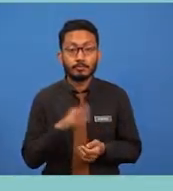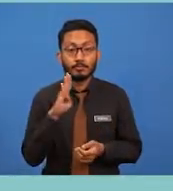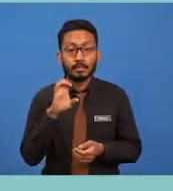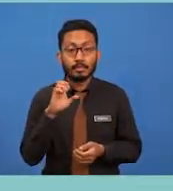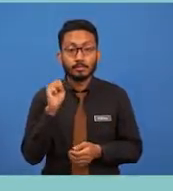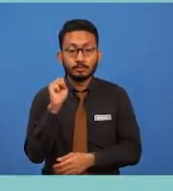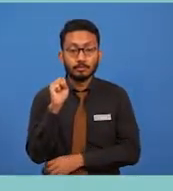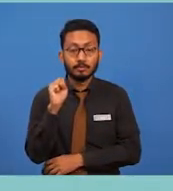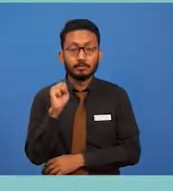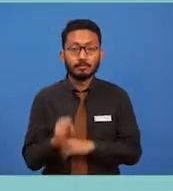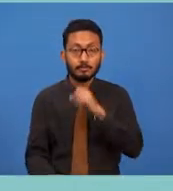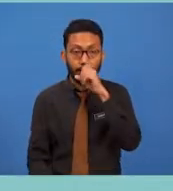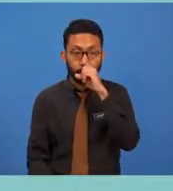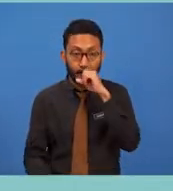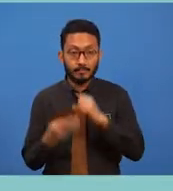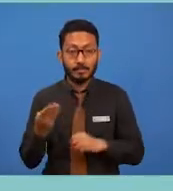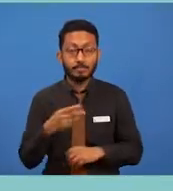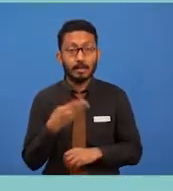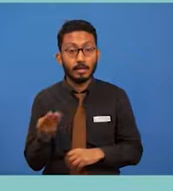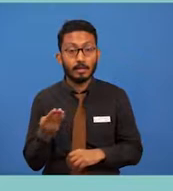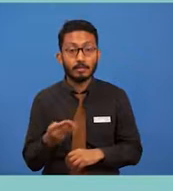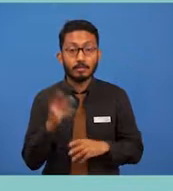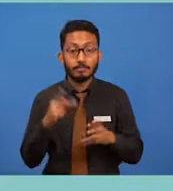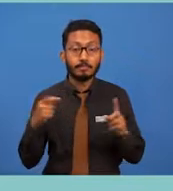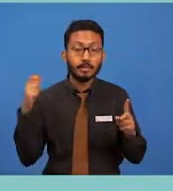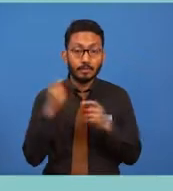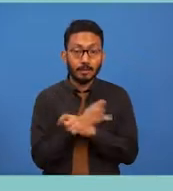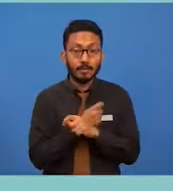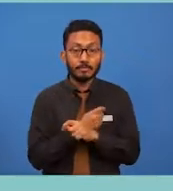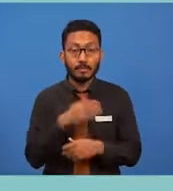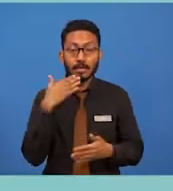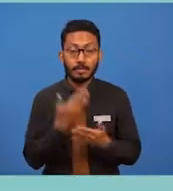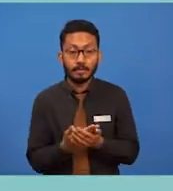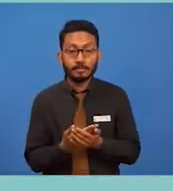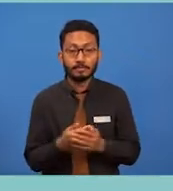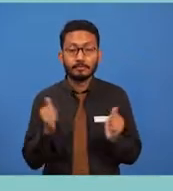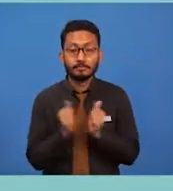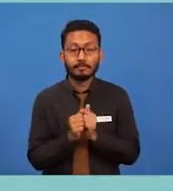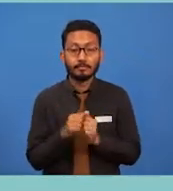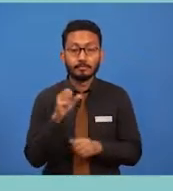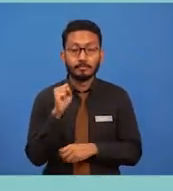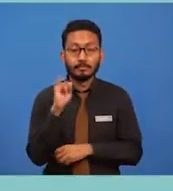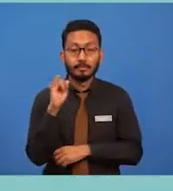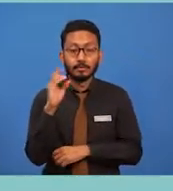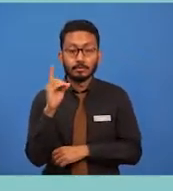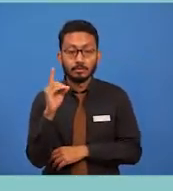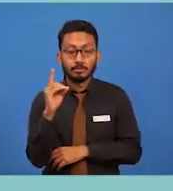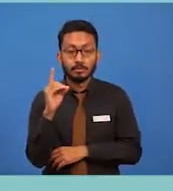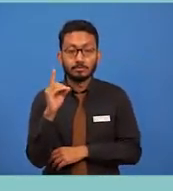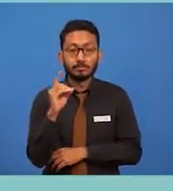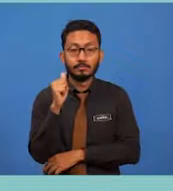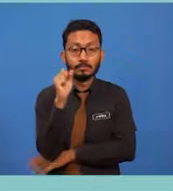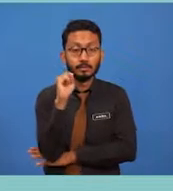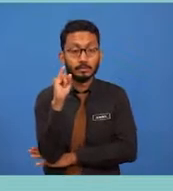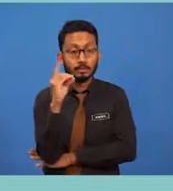Base ialah bahan yang bertindak balas dengan asid untuk menghasilkan garam dan